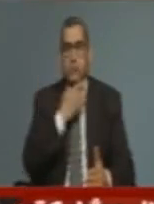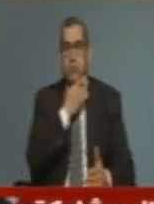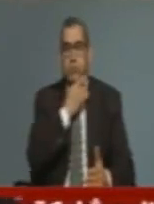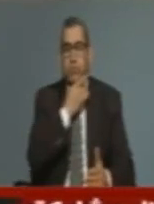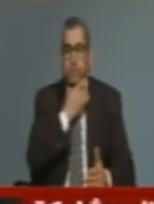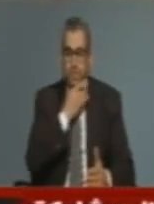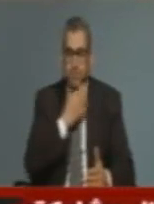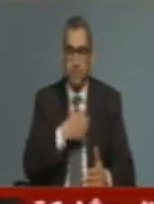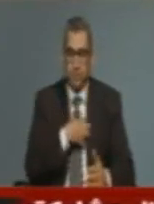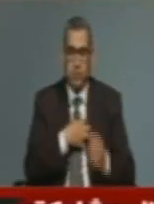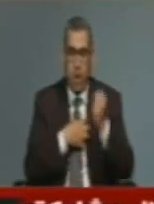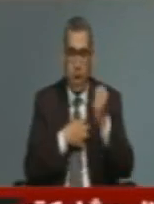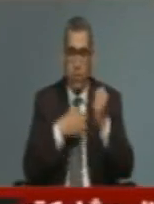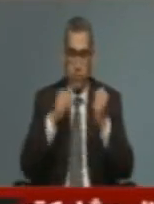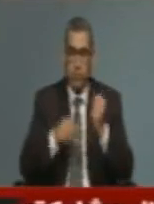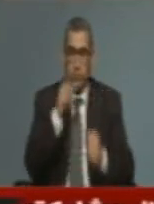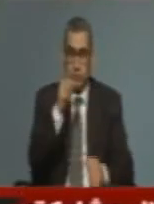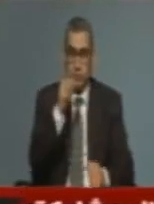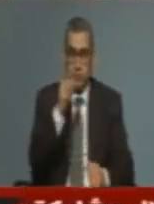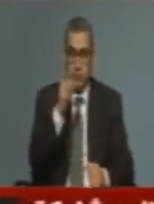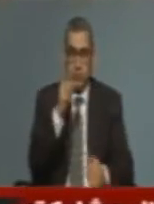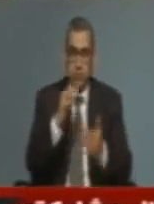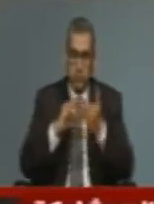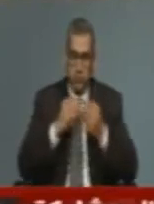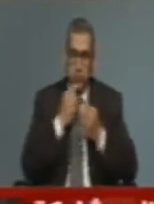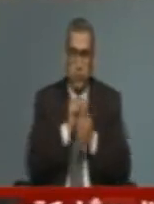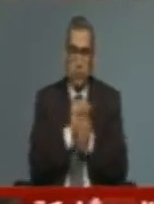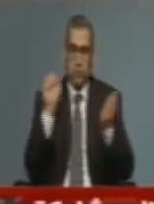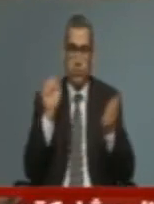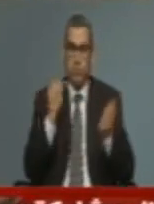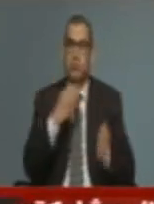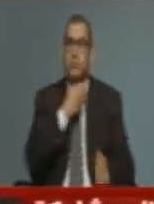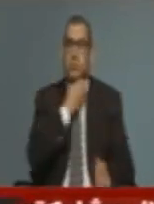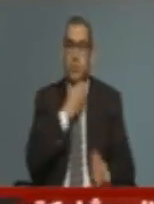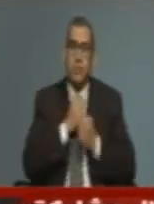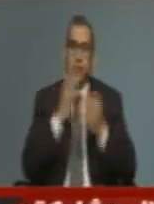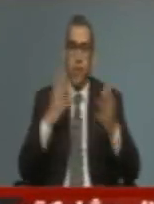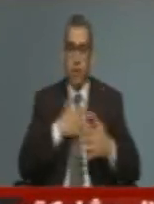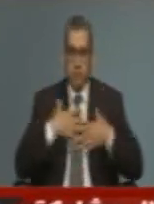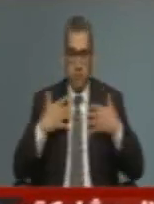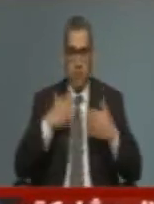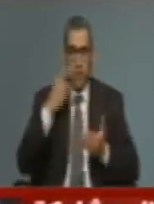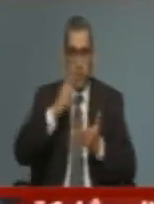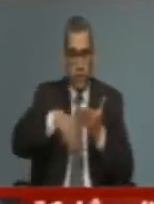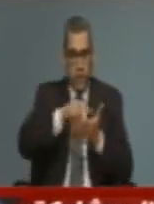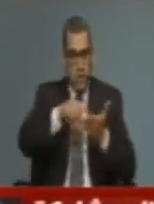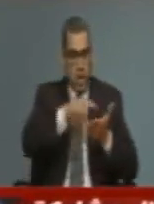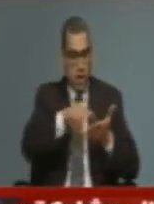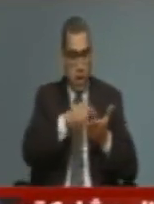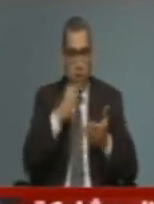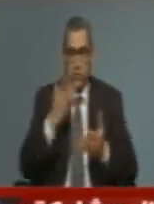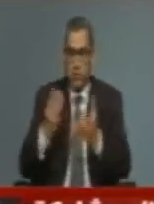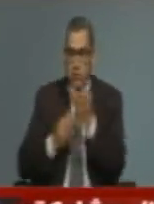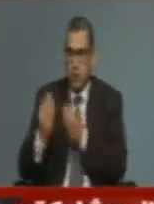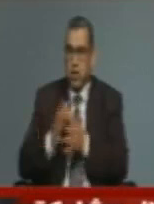شديد، وحضرتك اللي فكت ضيقتنا وكربنا. احنا ماضينا ايصالات وجبنا احتياجات اكبر